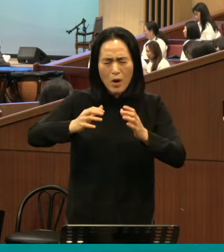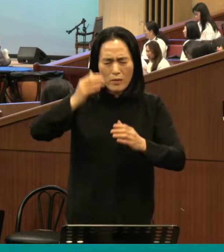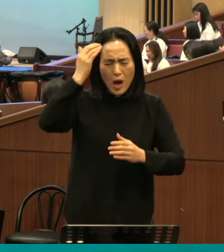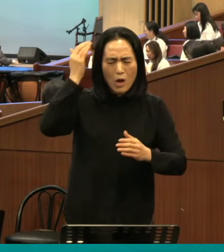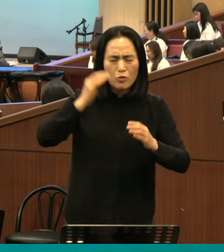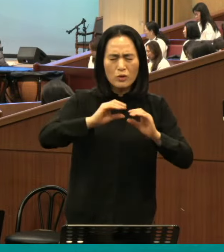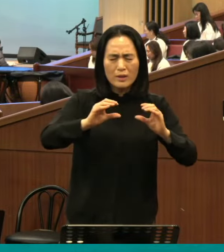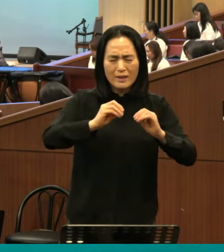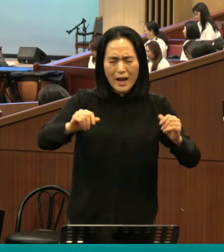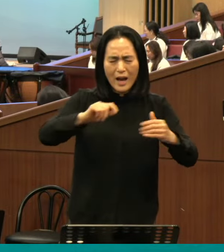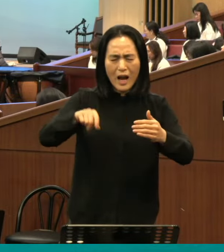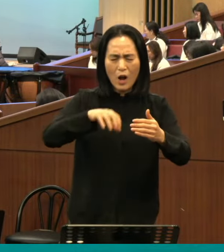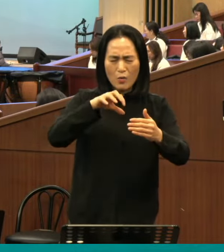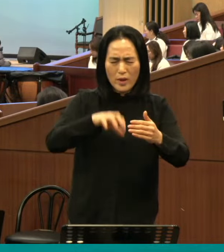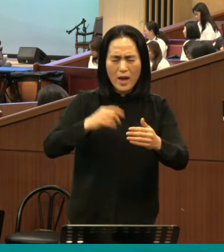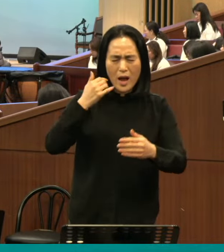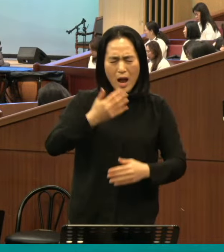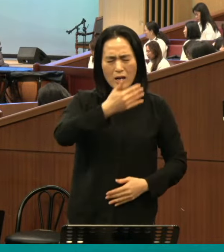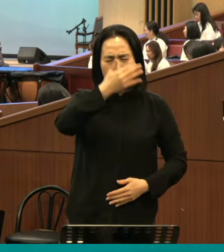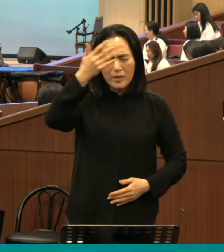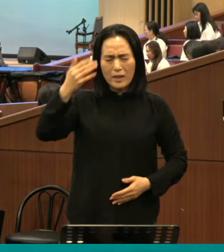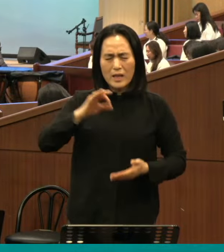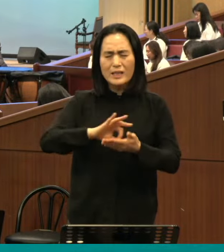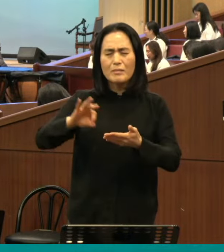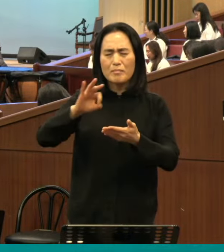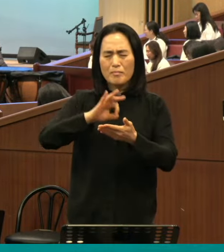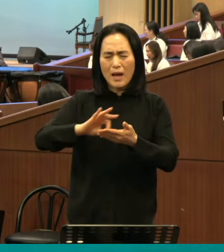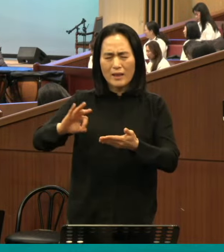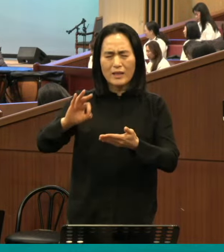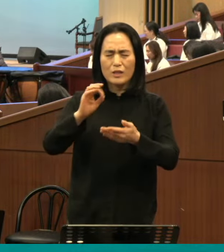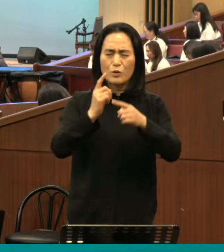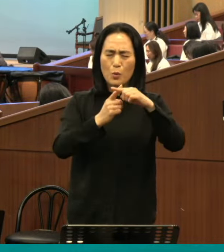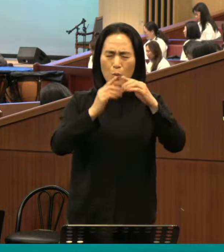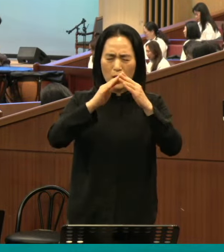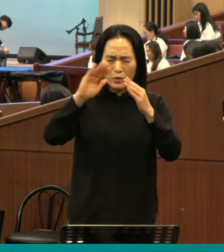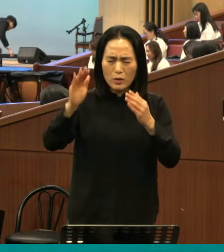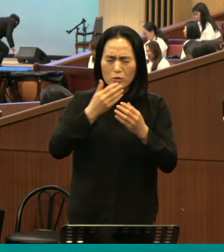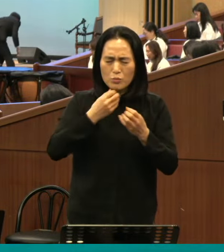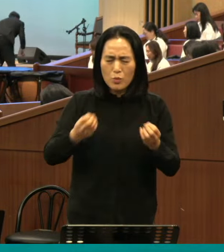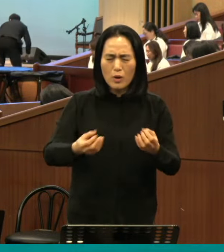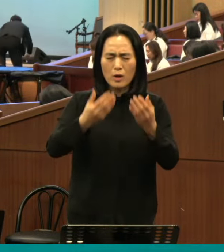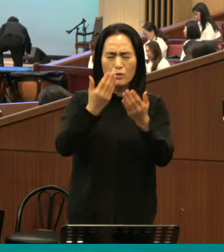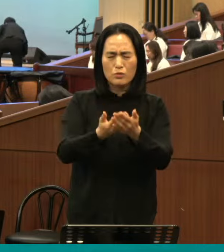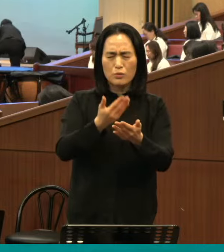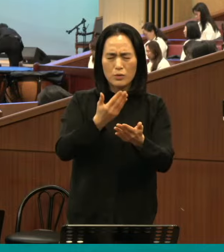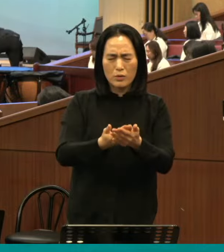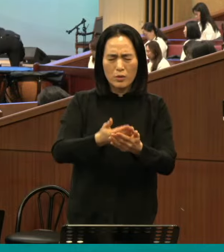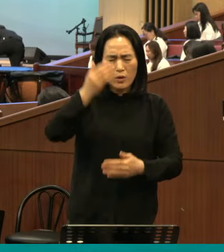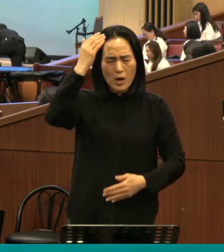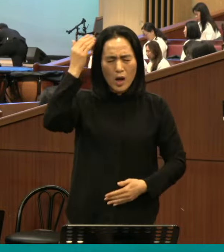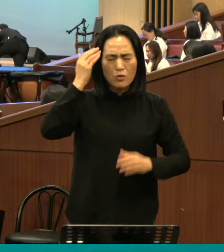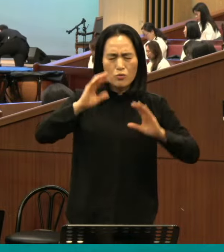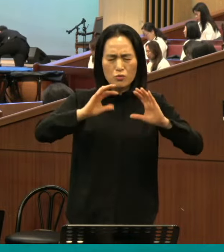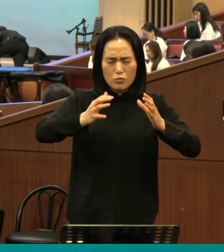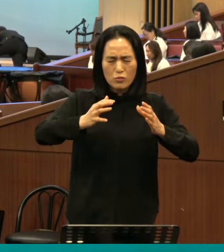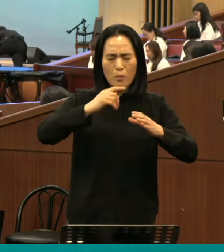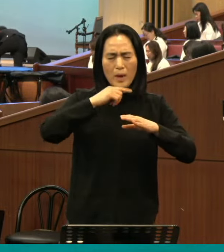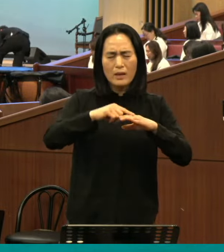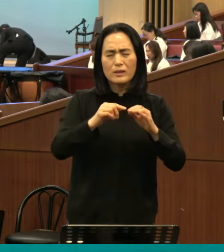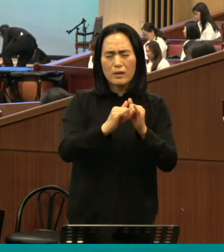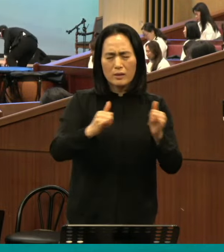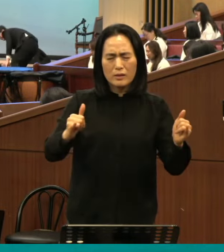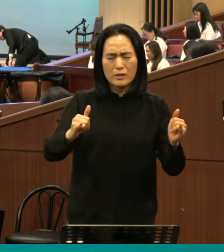교회로 계속 세워져 갈 수 있도록 축복하여 주시옵소서. 이 나라와 백성들을 긍휼히